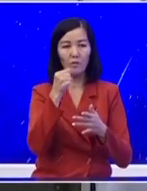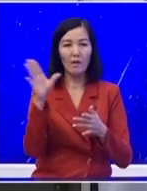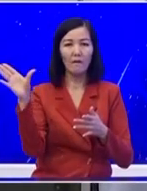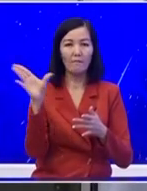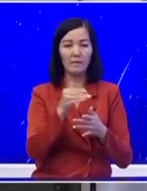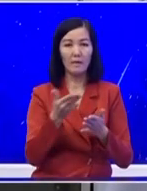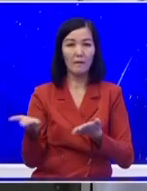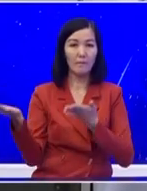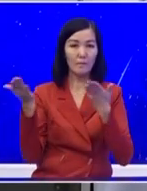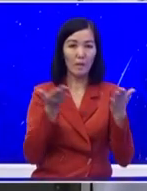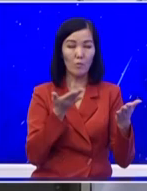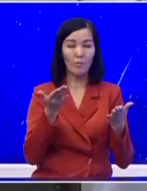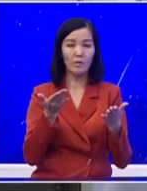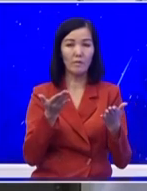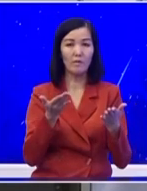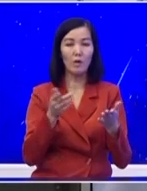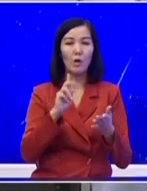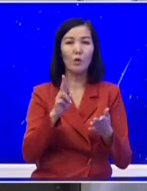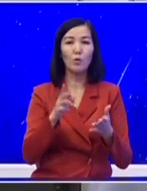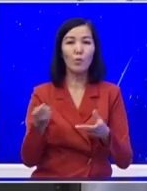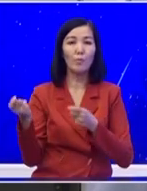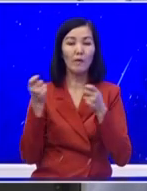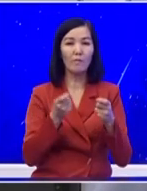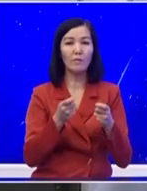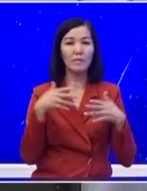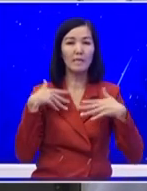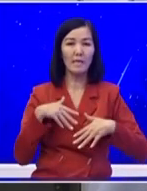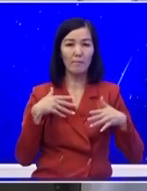призываем, кто вот привез с Республики Армении,